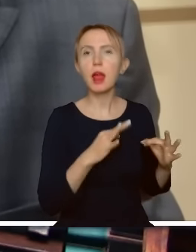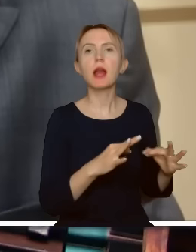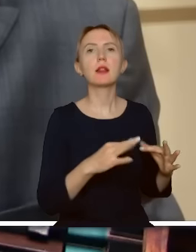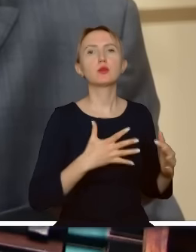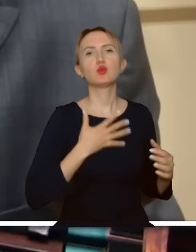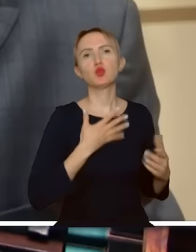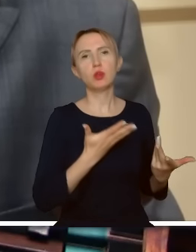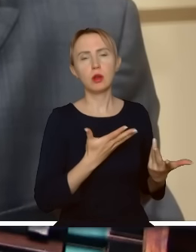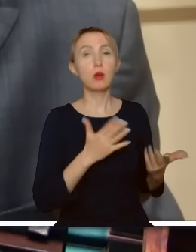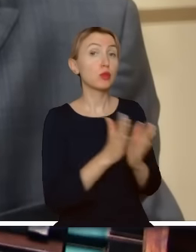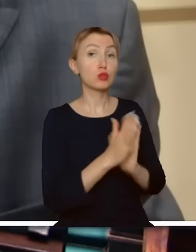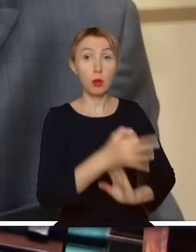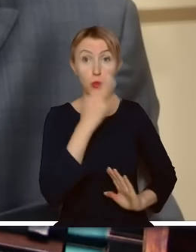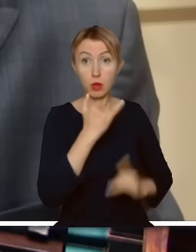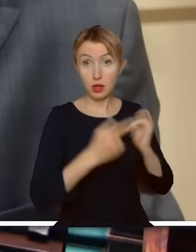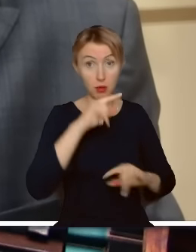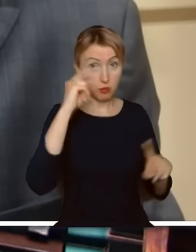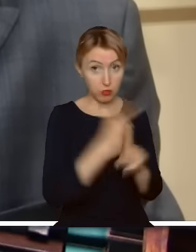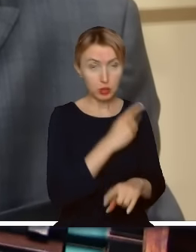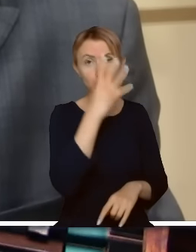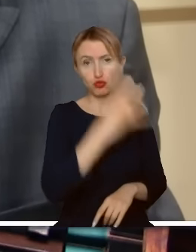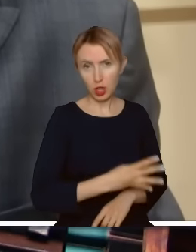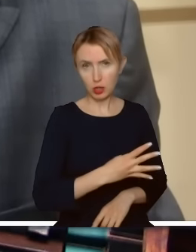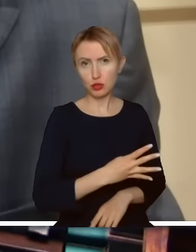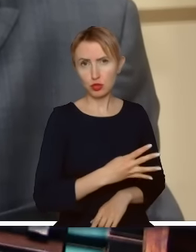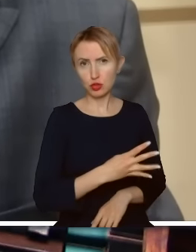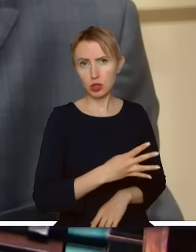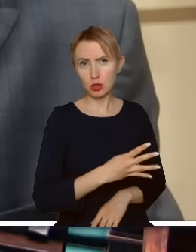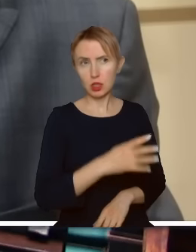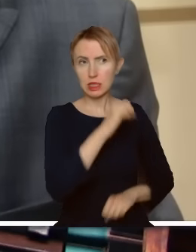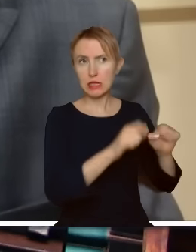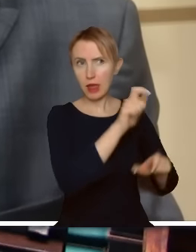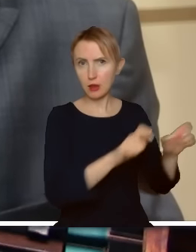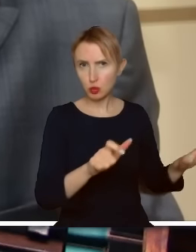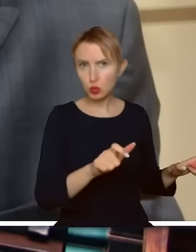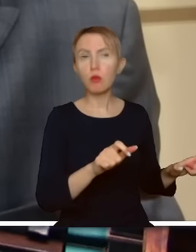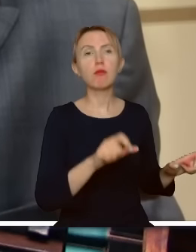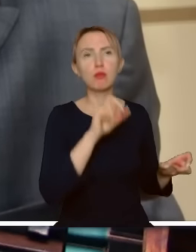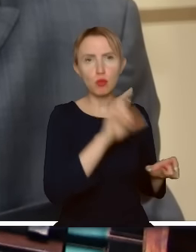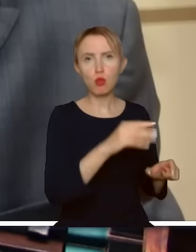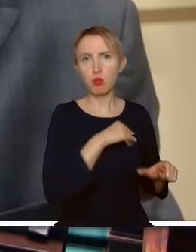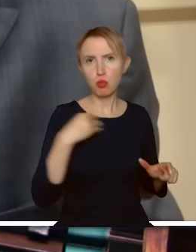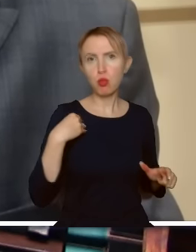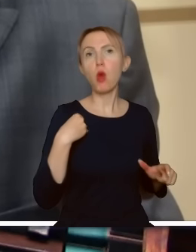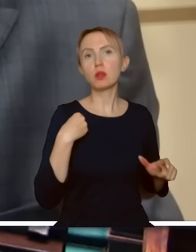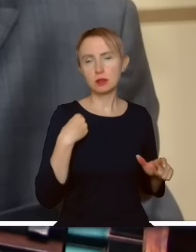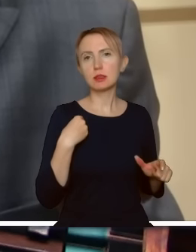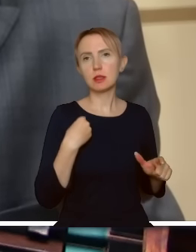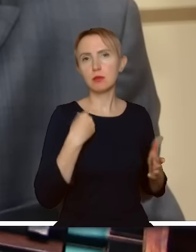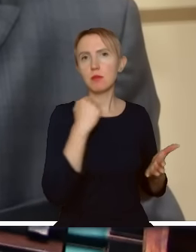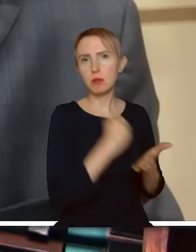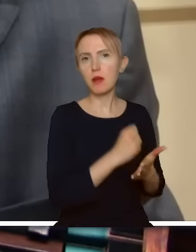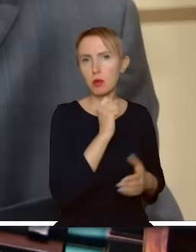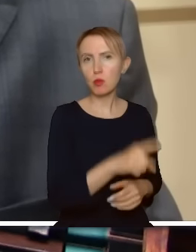proszę mnie poprawić jeżeli się mylę około 4000 sędziów którzy są w polskim wymiarze sprawiedliwości Co